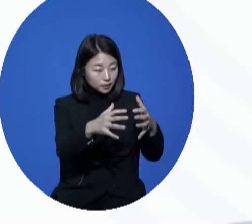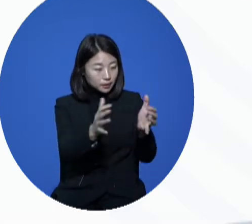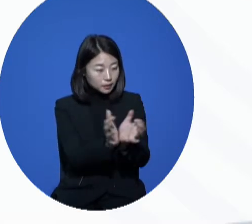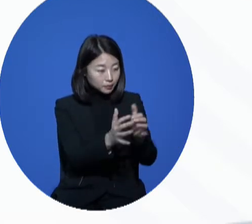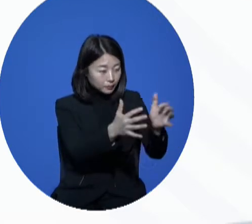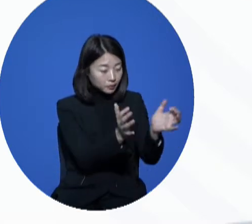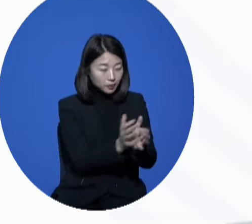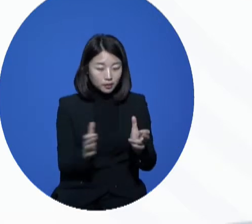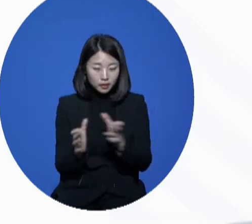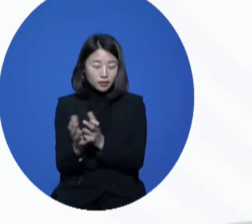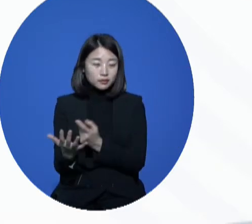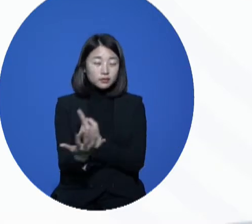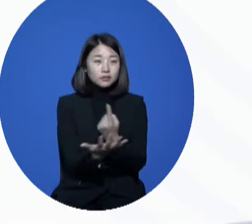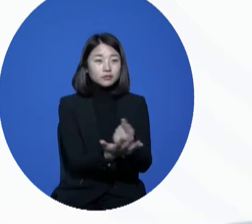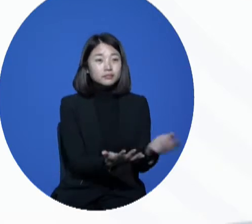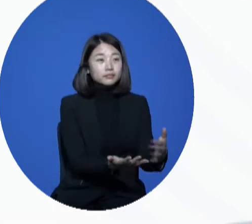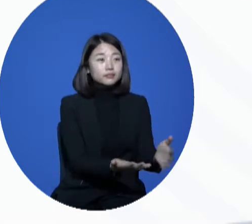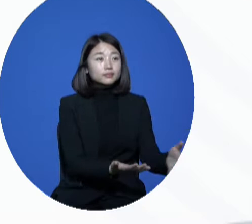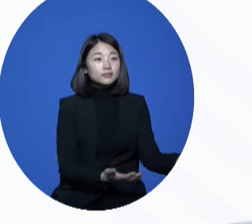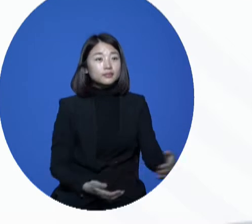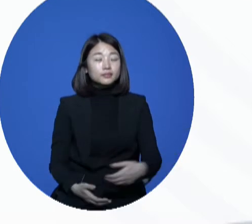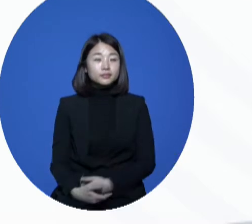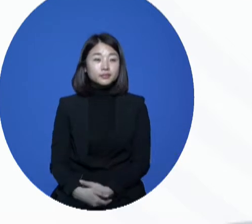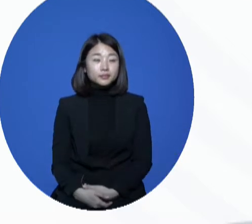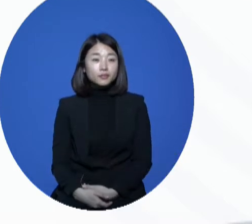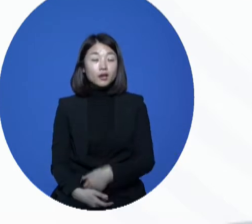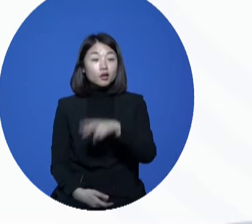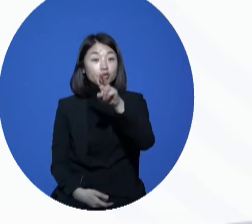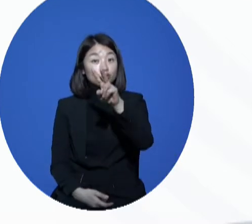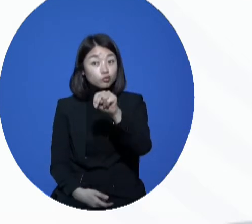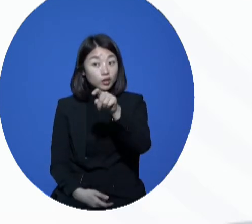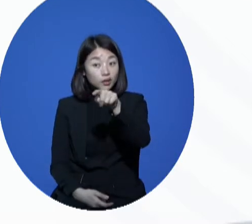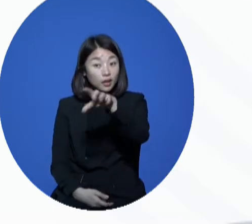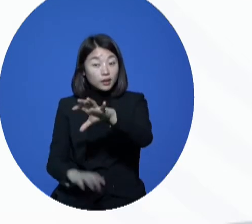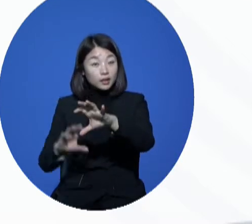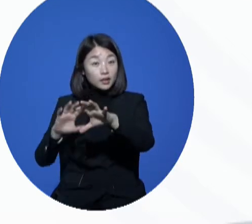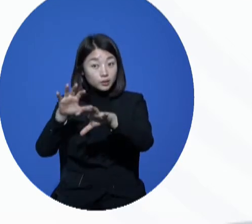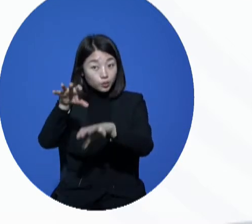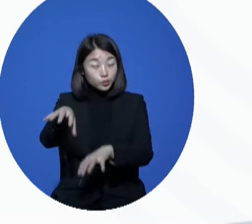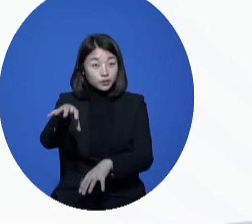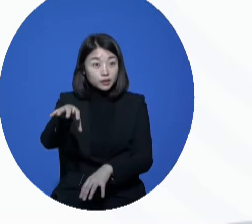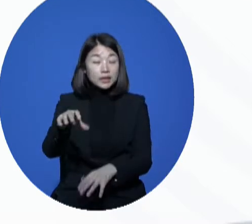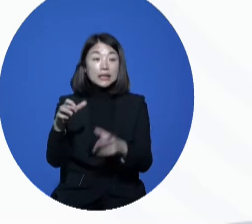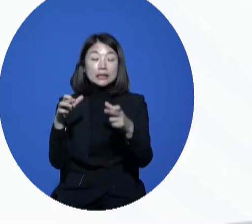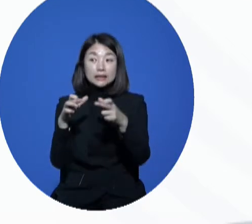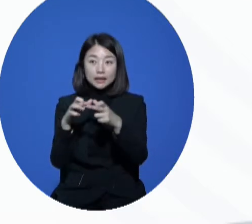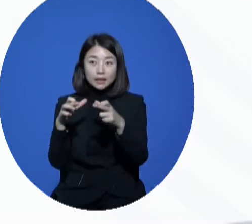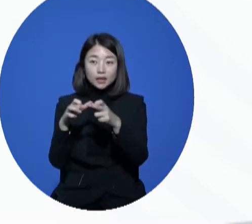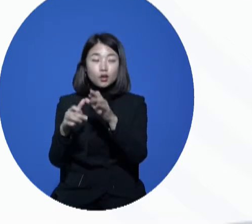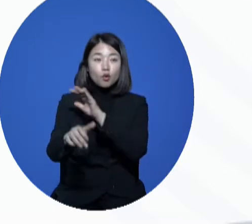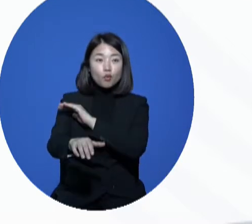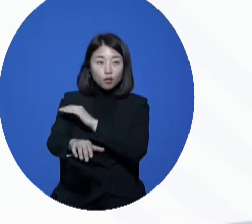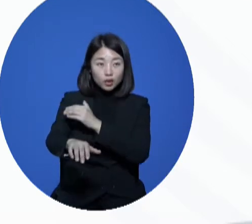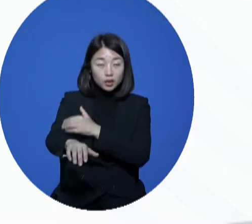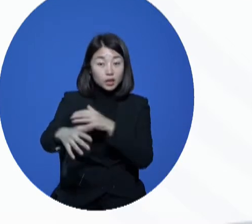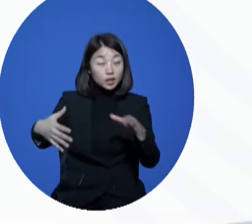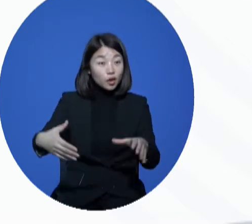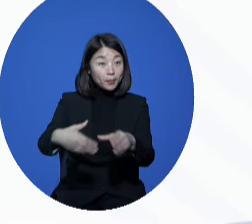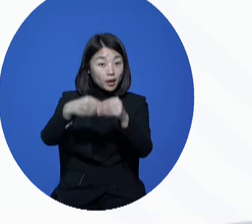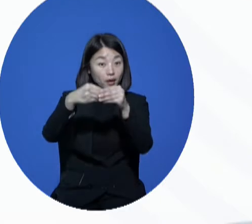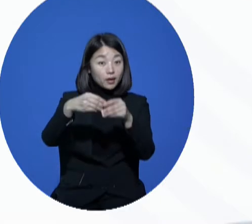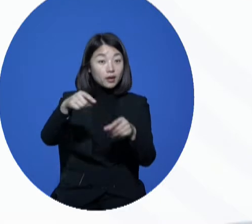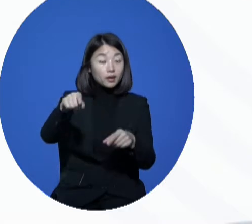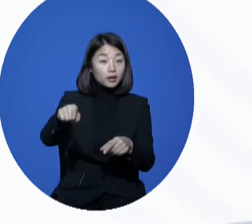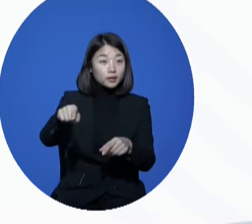되지 않았습니다. 그래서 또 유엔에서는 장애인 권리